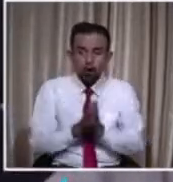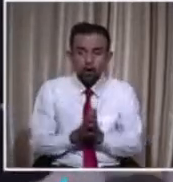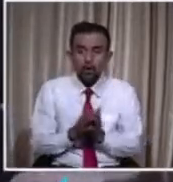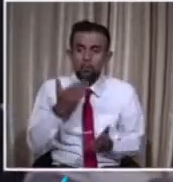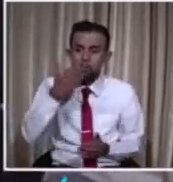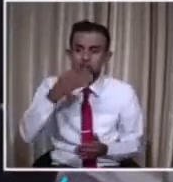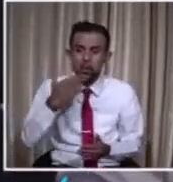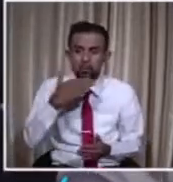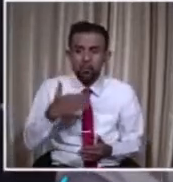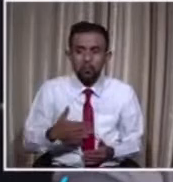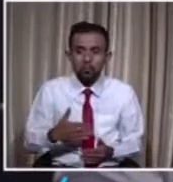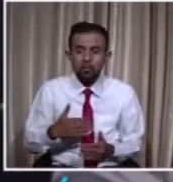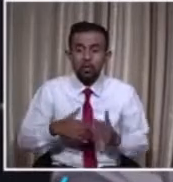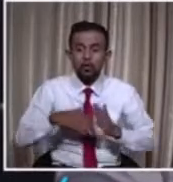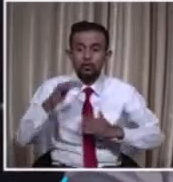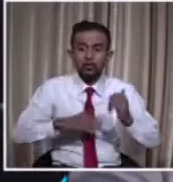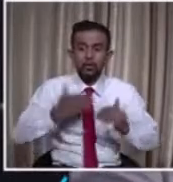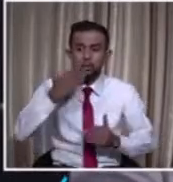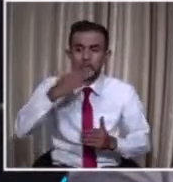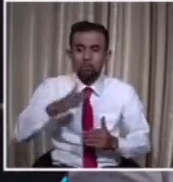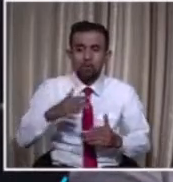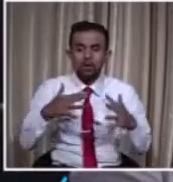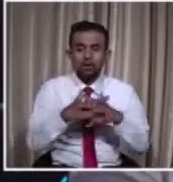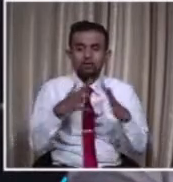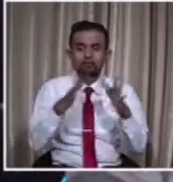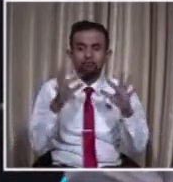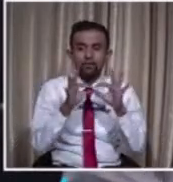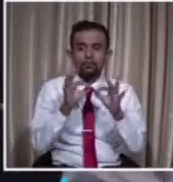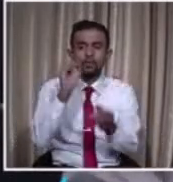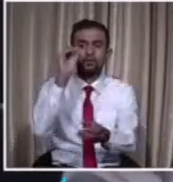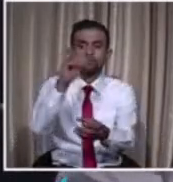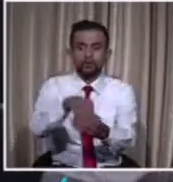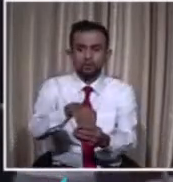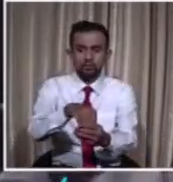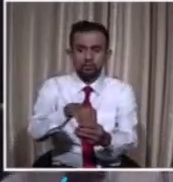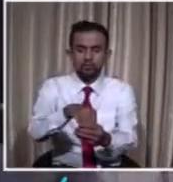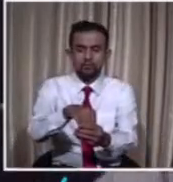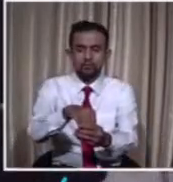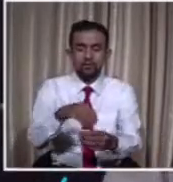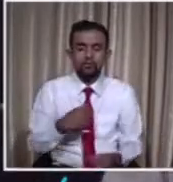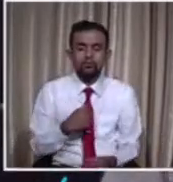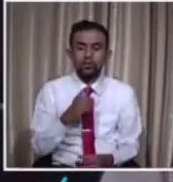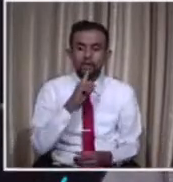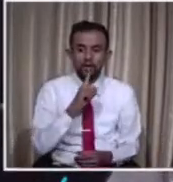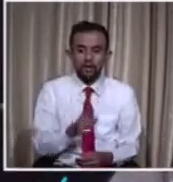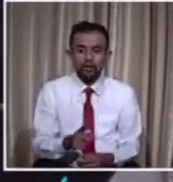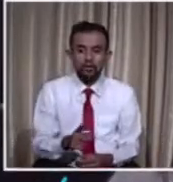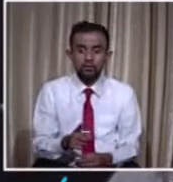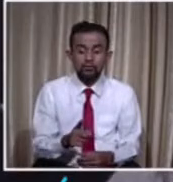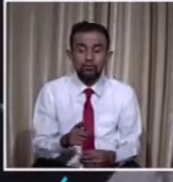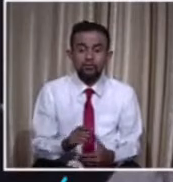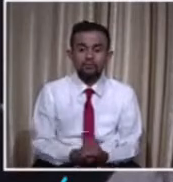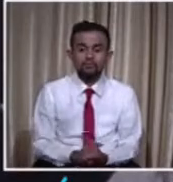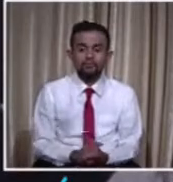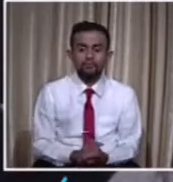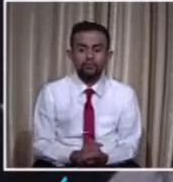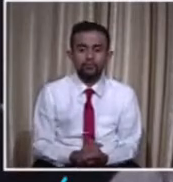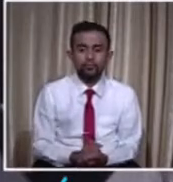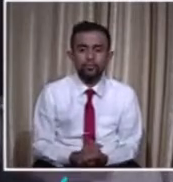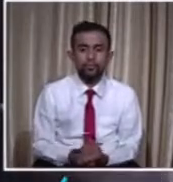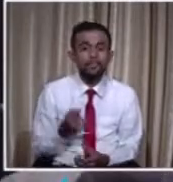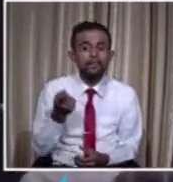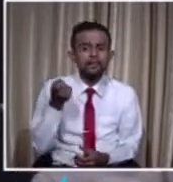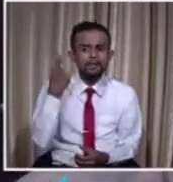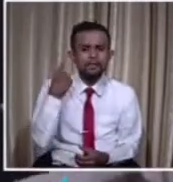susukan tika Urtiya susukanut ekka webbada wita dannai kiyala. Mang eka kiwwe eka satanwima sandaha. Dan iye